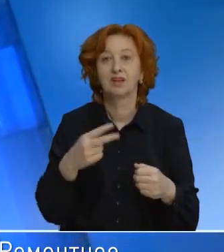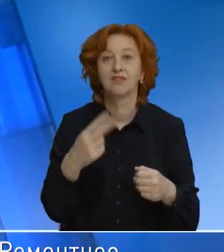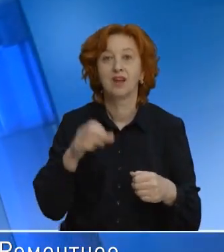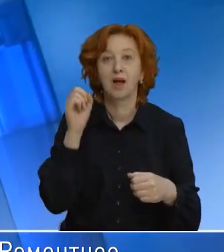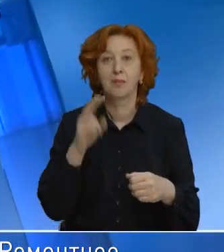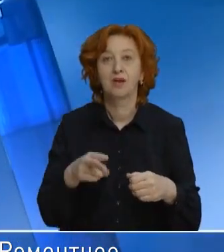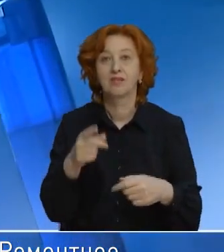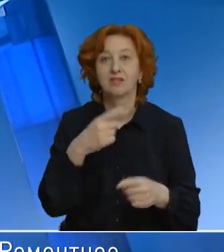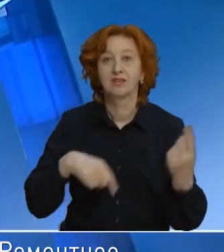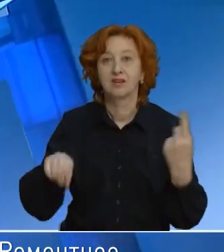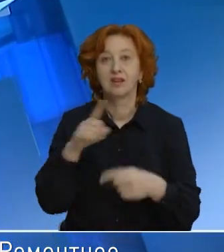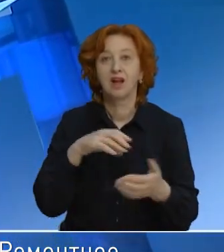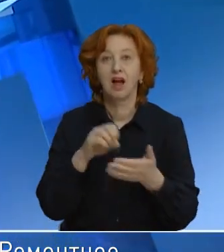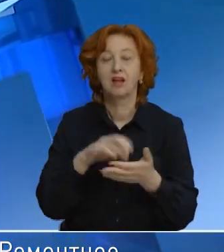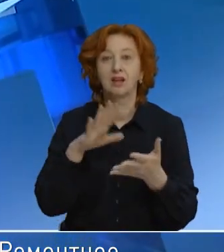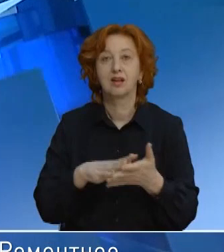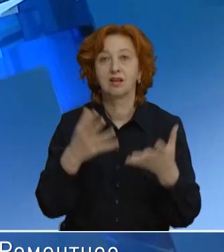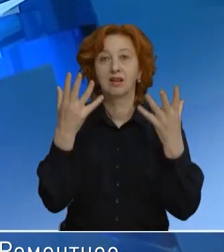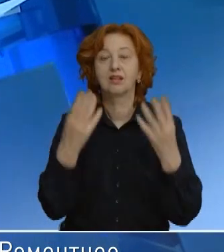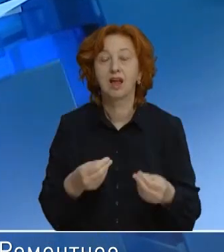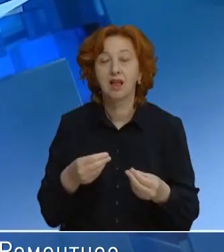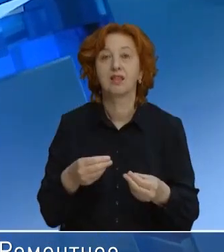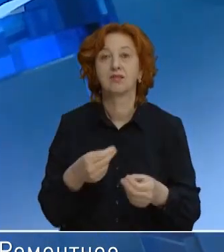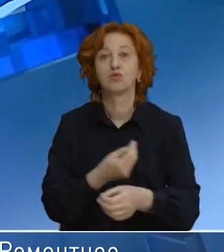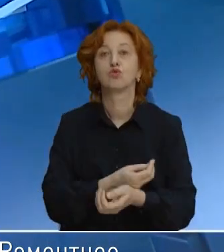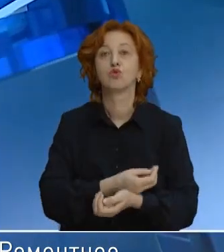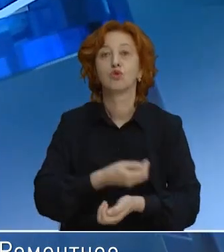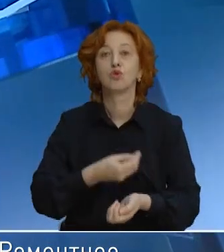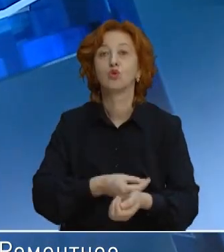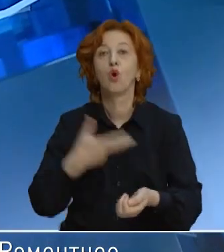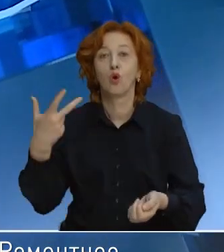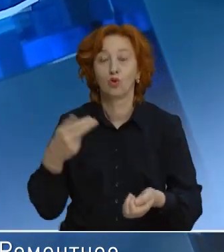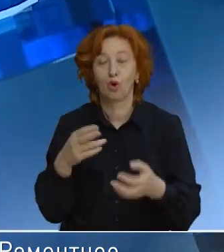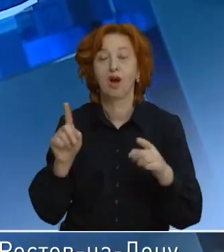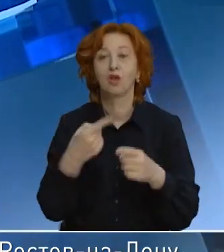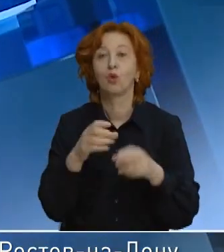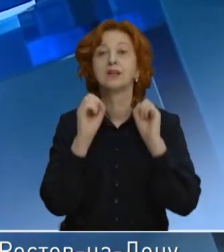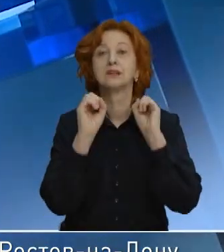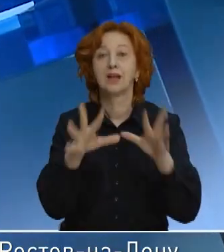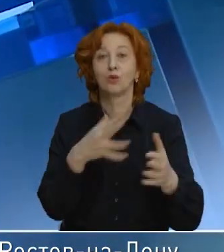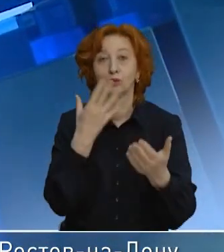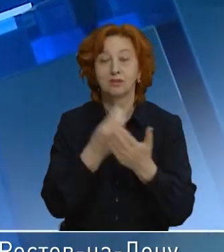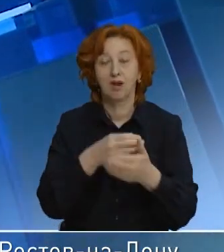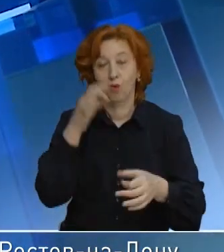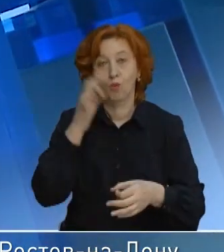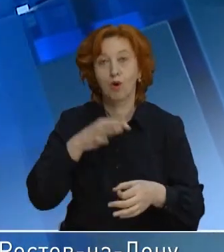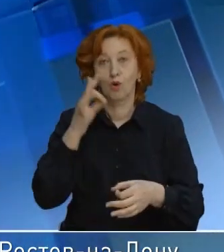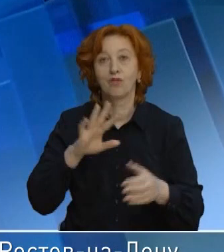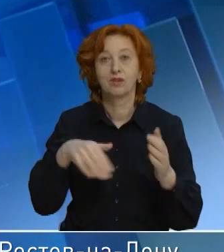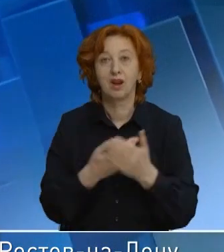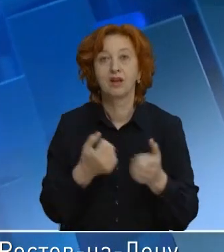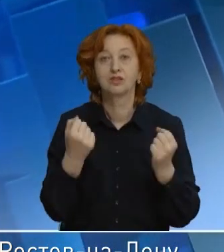России отмечают Национальный день донора. Он посвящен людям, которые сдают свою кровь, спасая жизни другим.